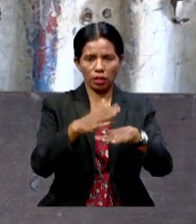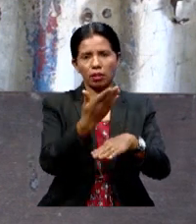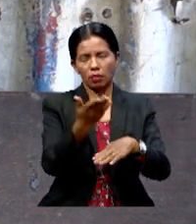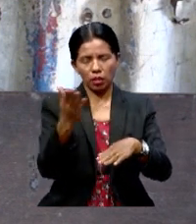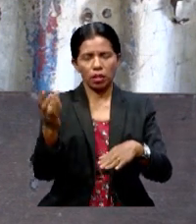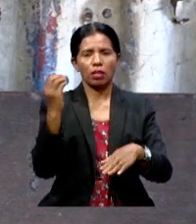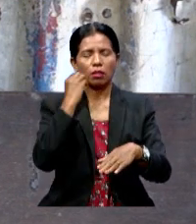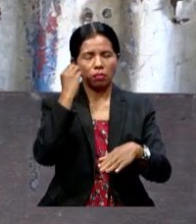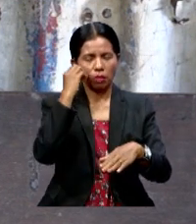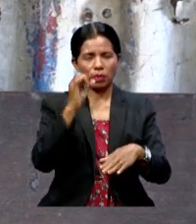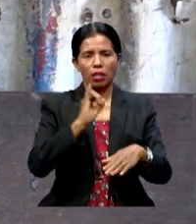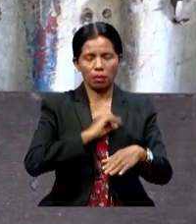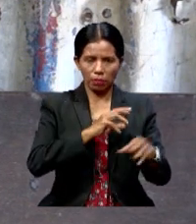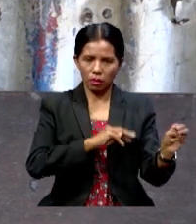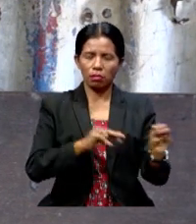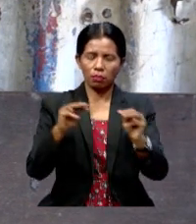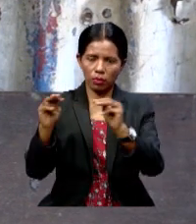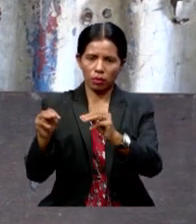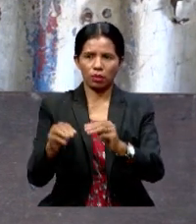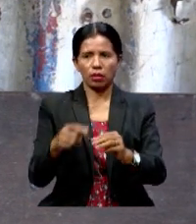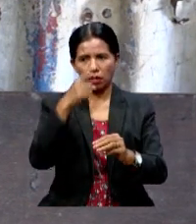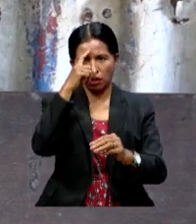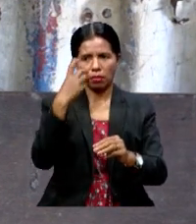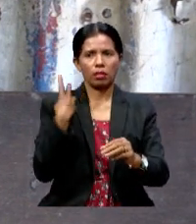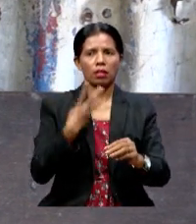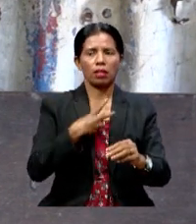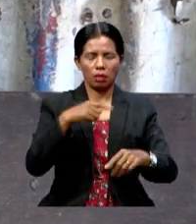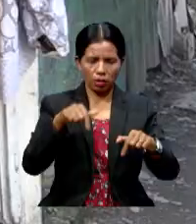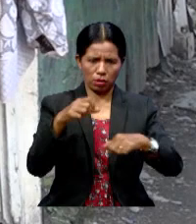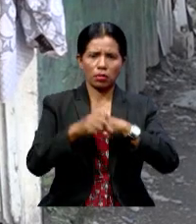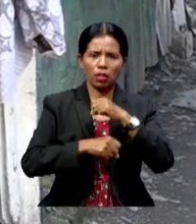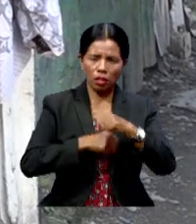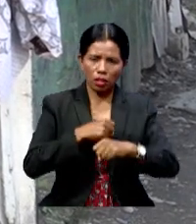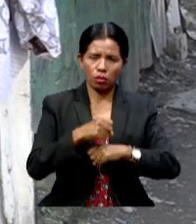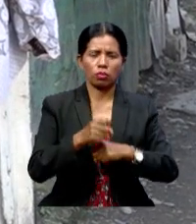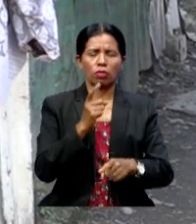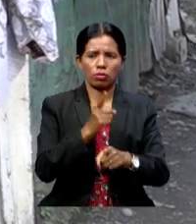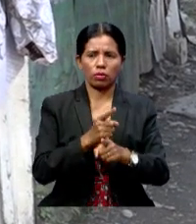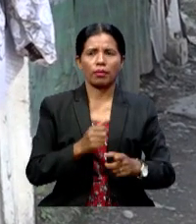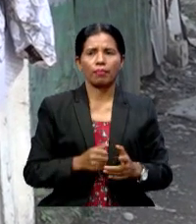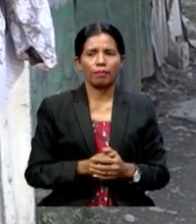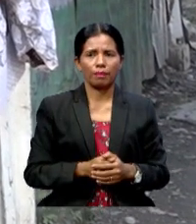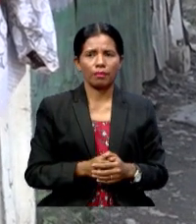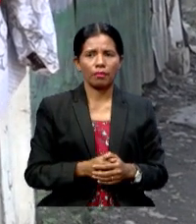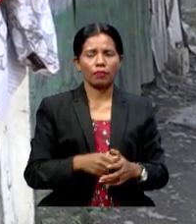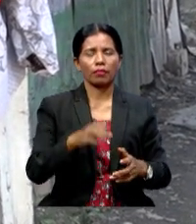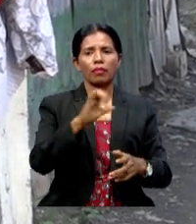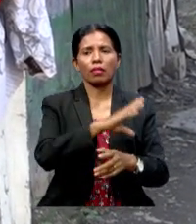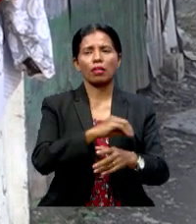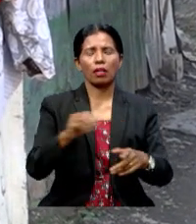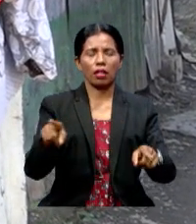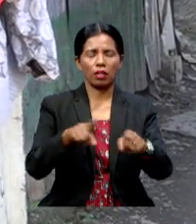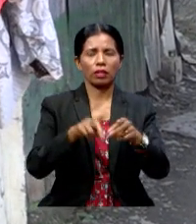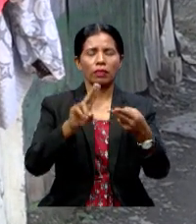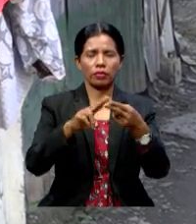kesuluk. Ambil ini nam tirus los. Lisa da Costa dos Santos, Janessa Vizinho,